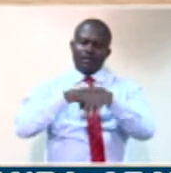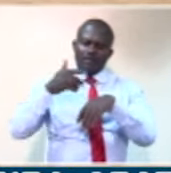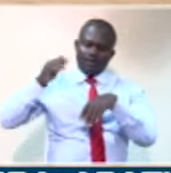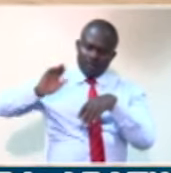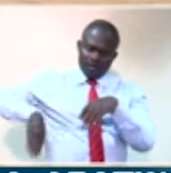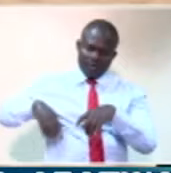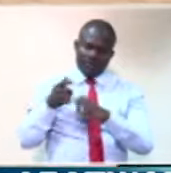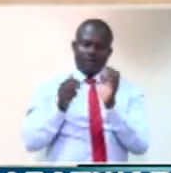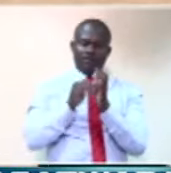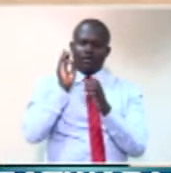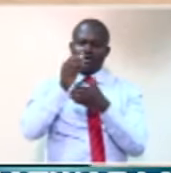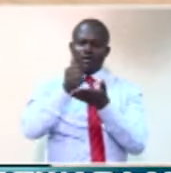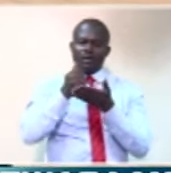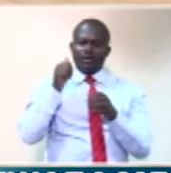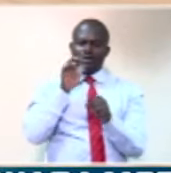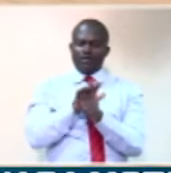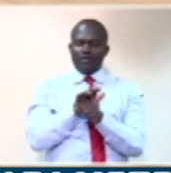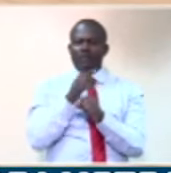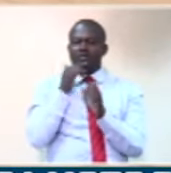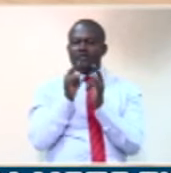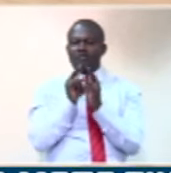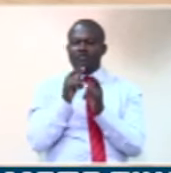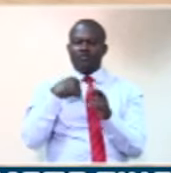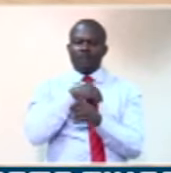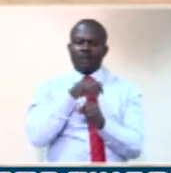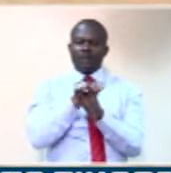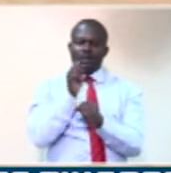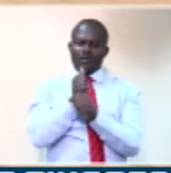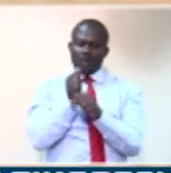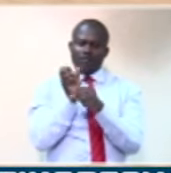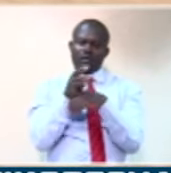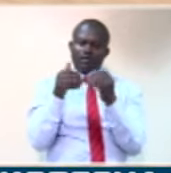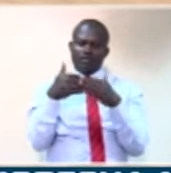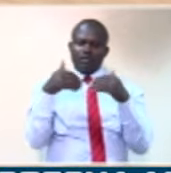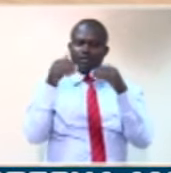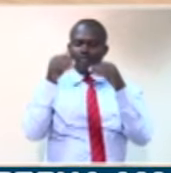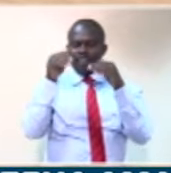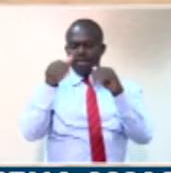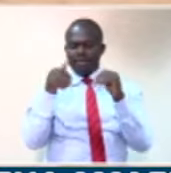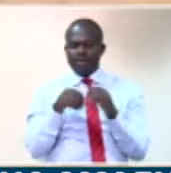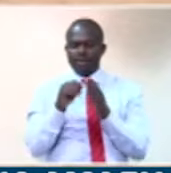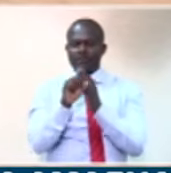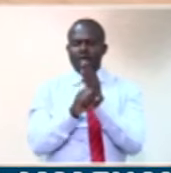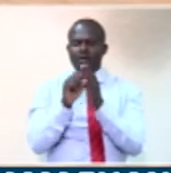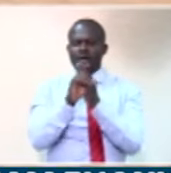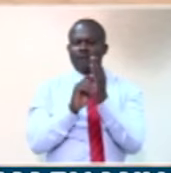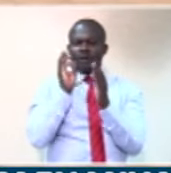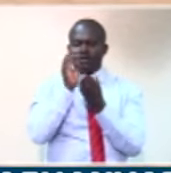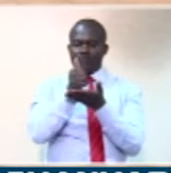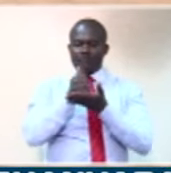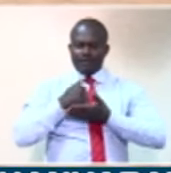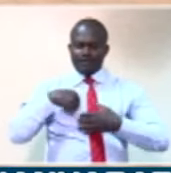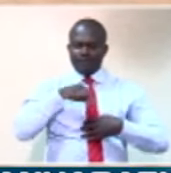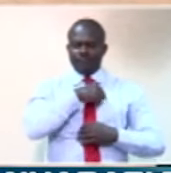ubu rizamfasha cyane. Hari n'inama dukunze gukora nk'abajyanama b'ubuhinzi ku mirenge, ku karere, rizajya